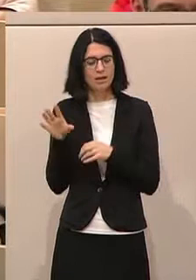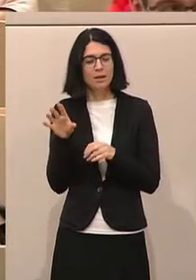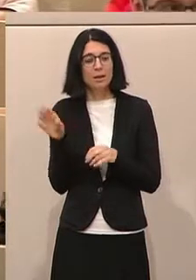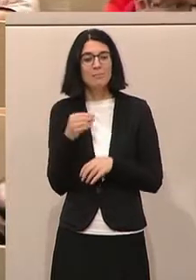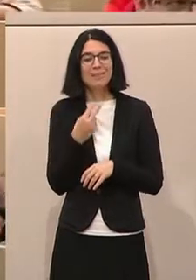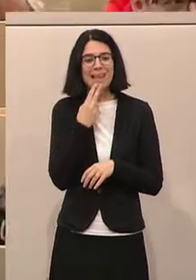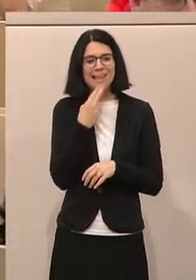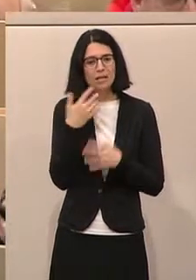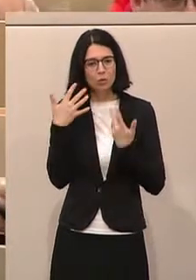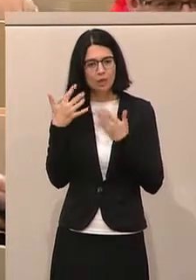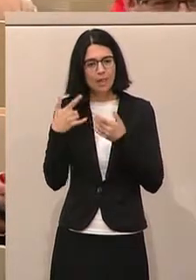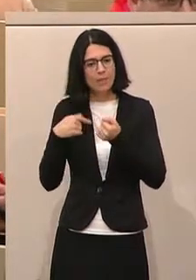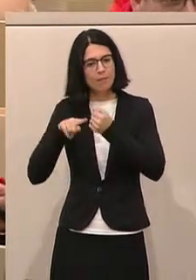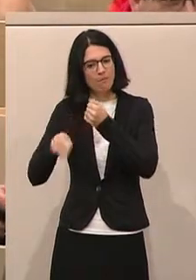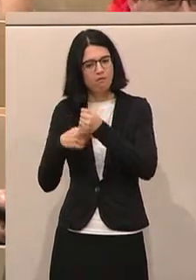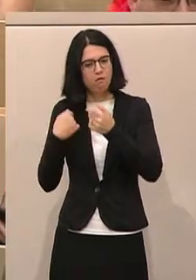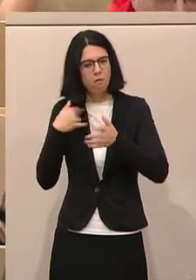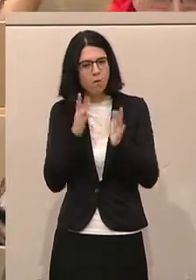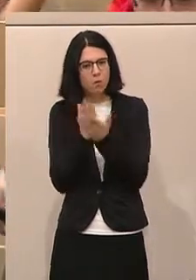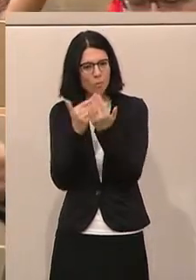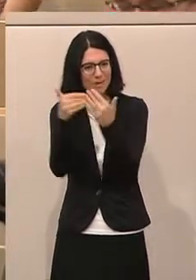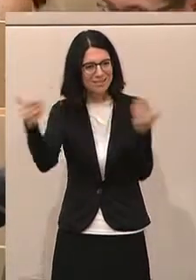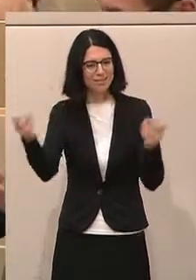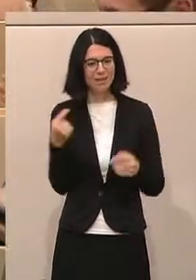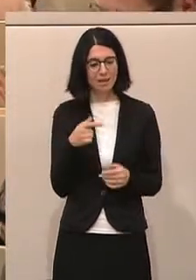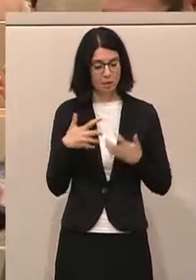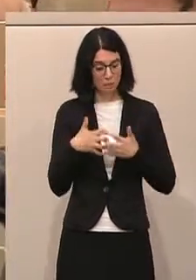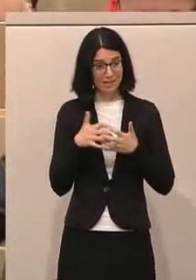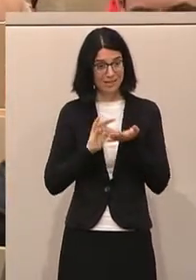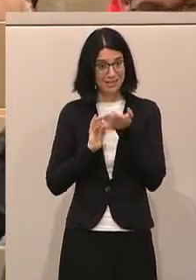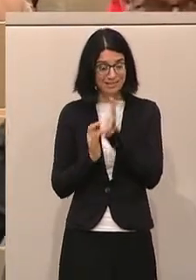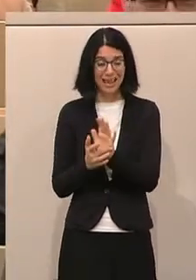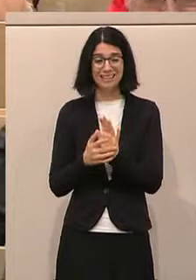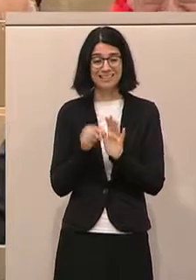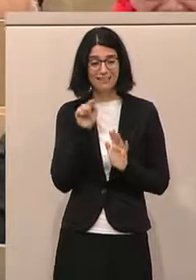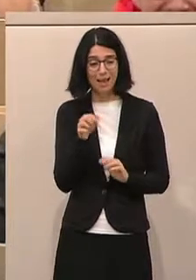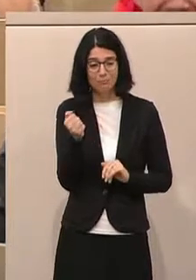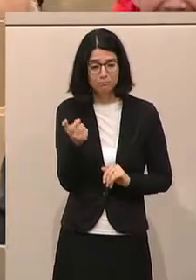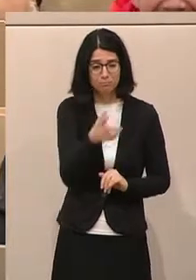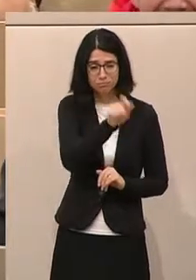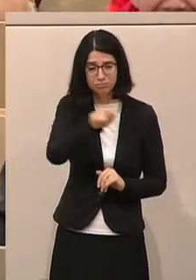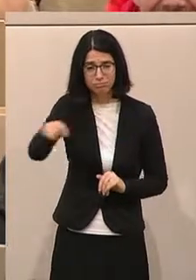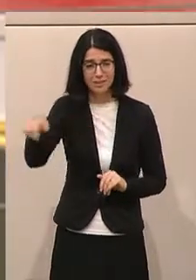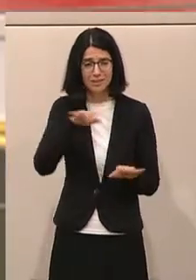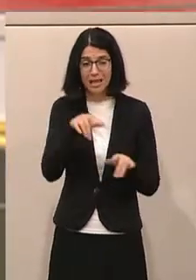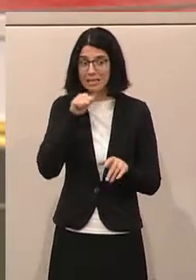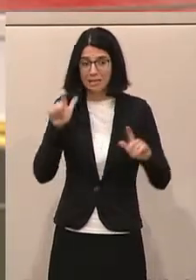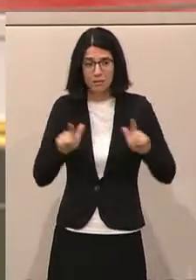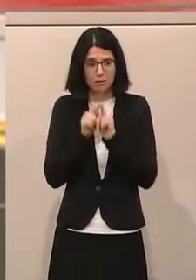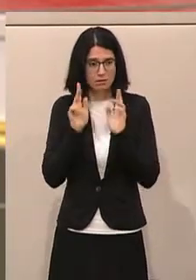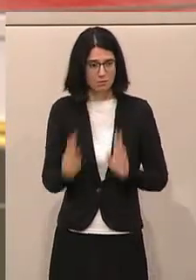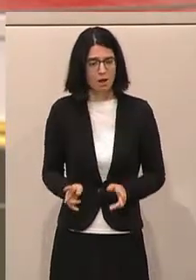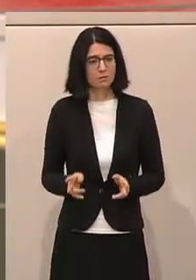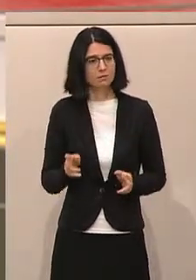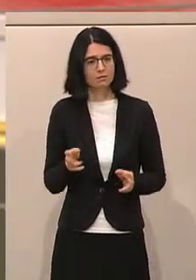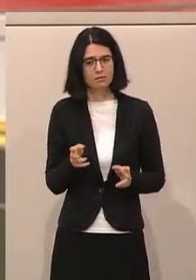Energiefonds präsentiert. Und genau das streicht dieser Bericht auch hervor. Jene, die sich's nicht leisten können, eben